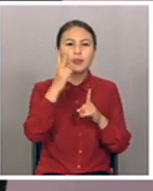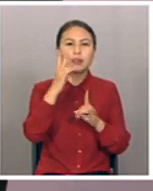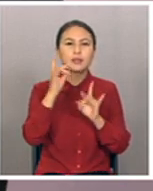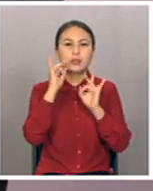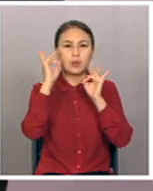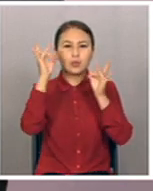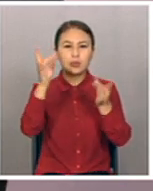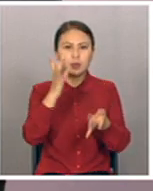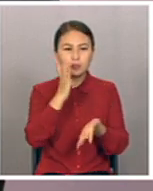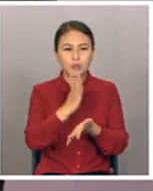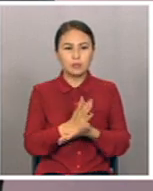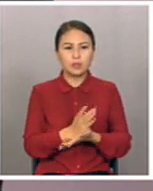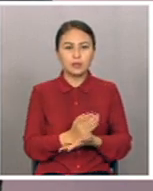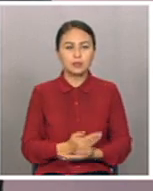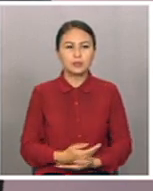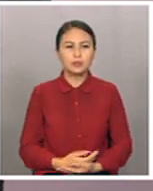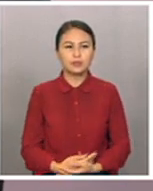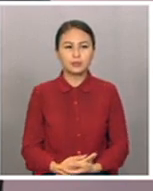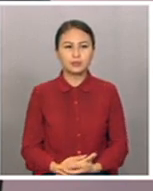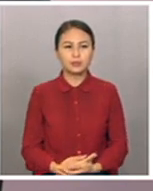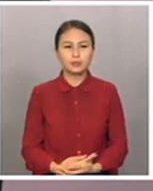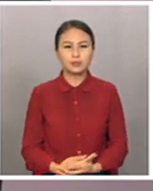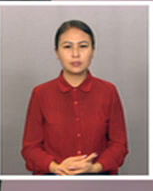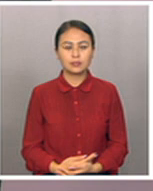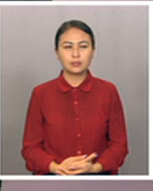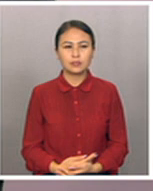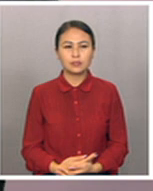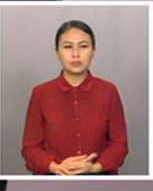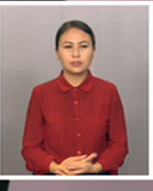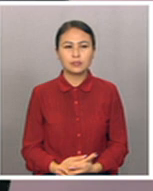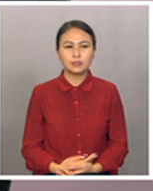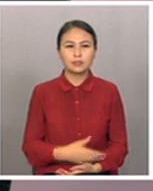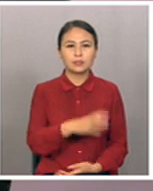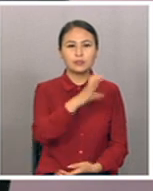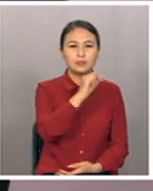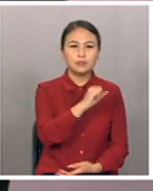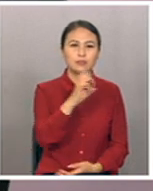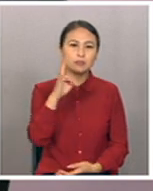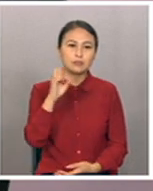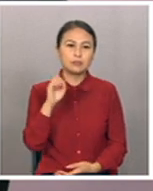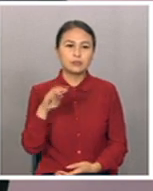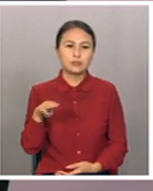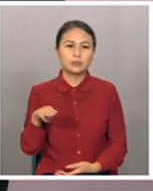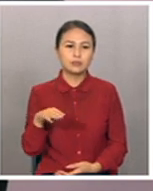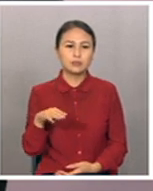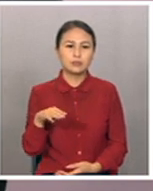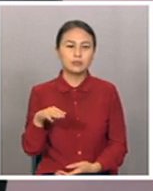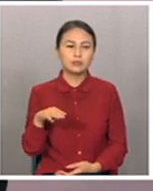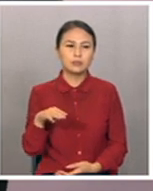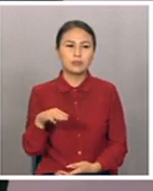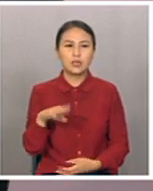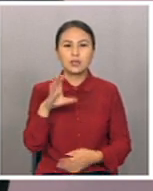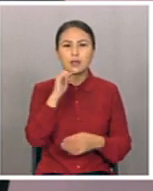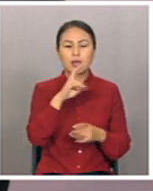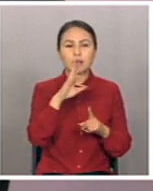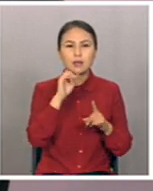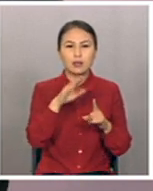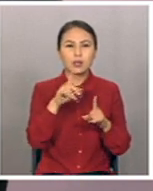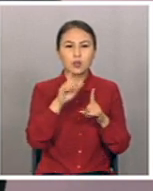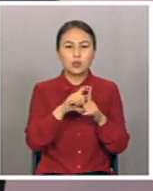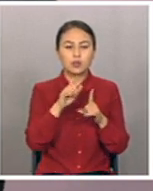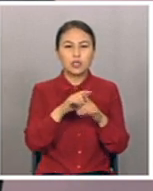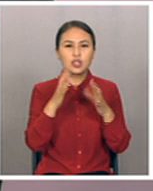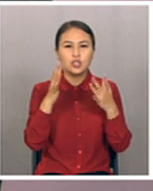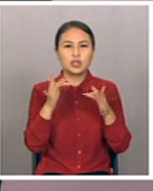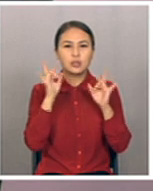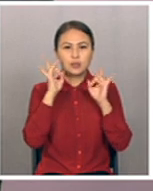бар. Келесі сөзді оқимыз. Санат. Санат сөзінде неше дыбыс,